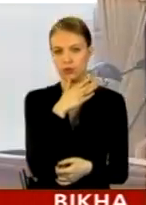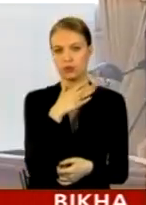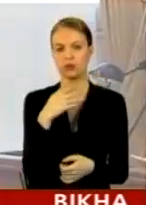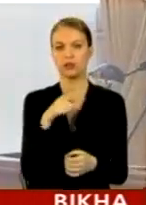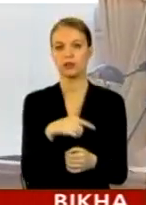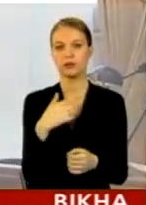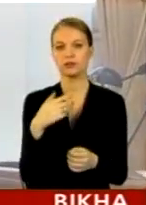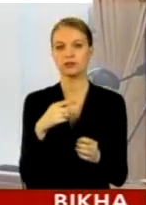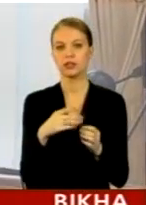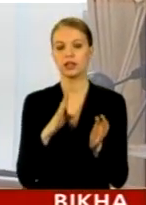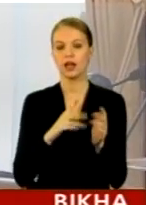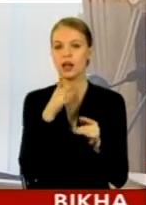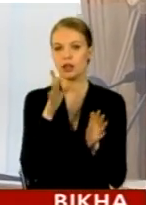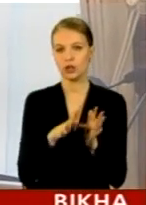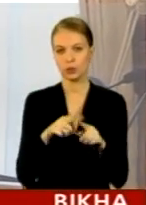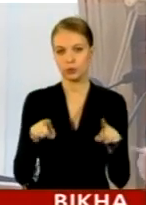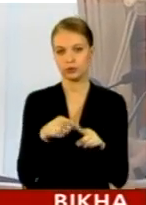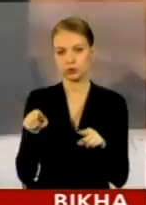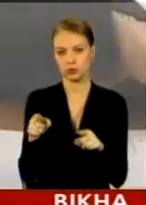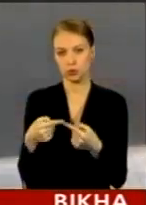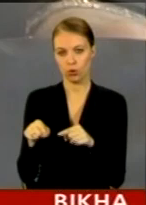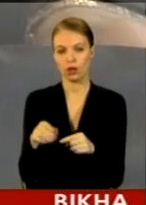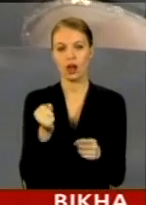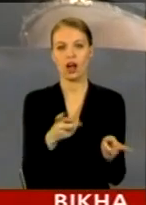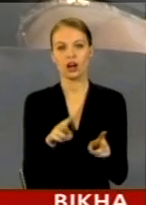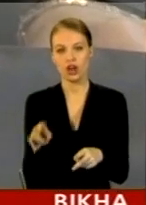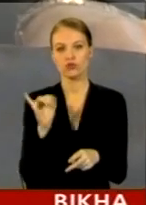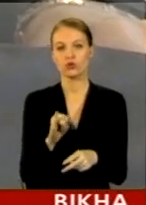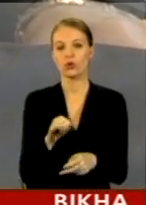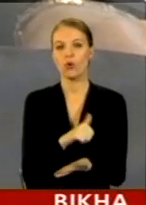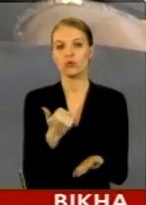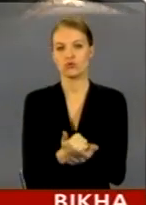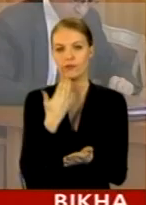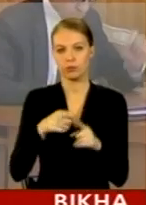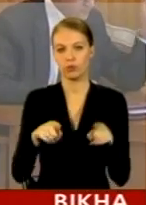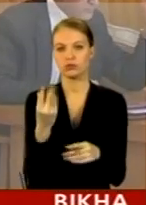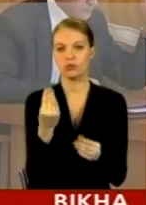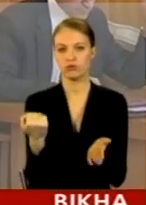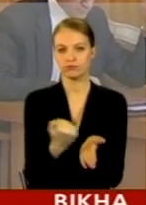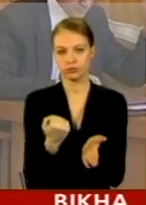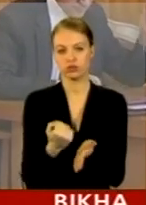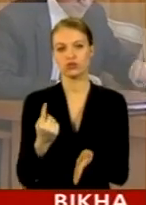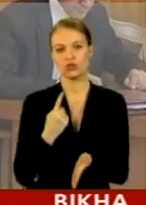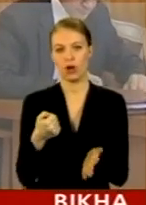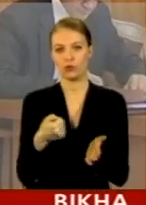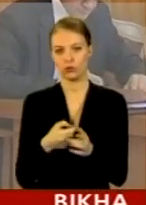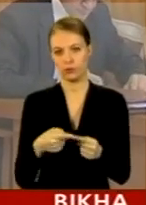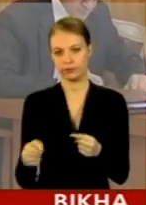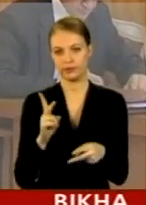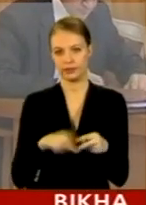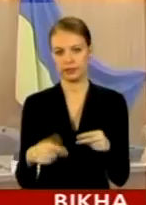50 електронних даних із цього округу, решту і, власне, основний протокол з мокрою початкою чекають вже до кінця